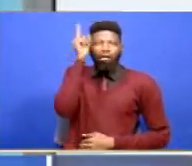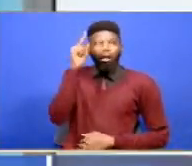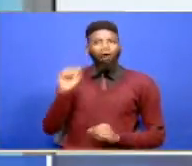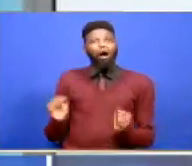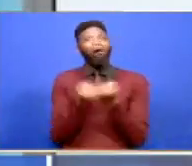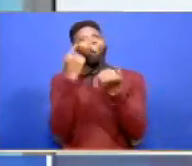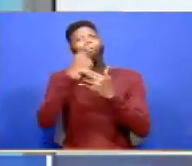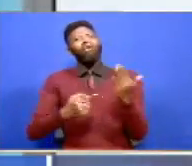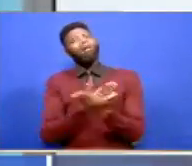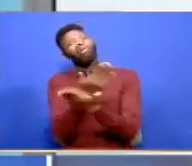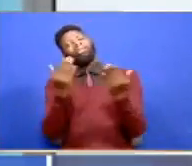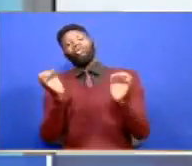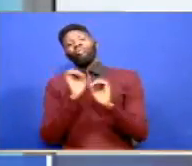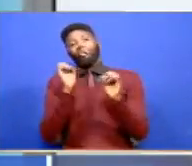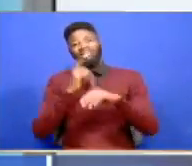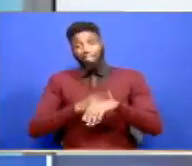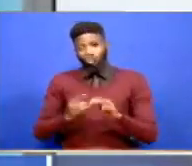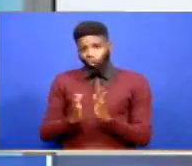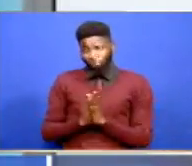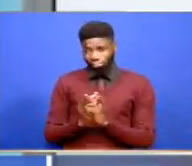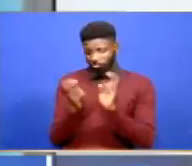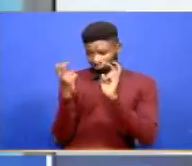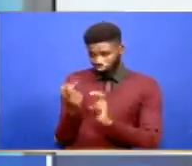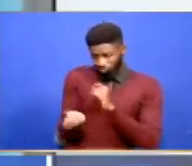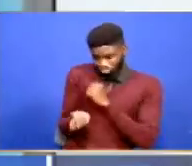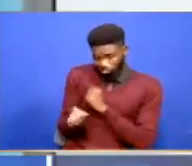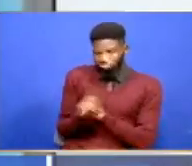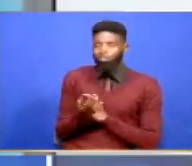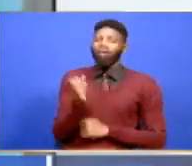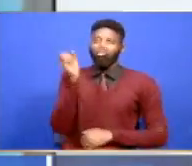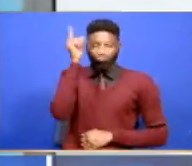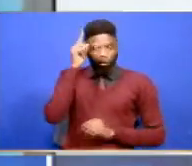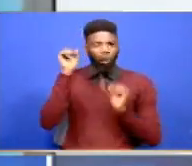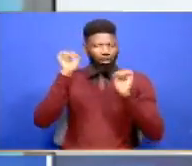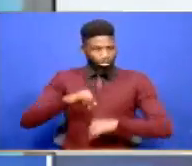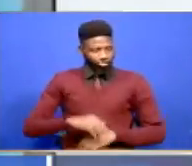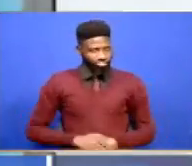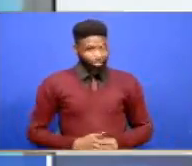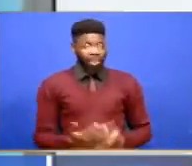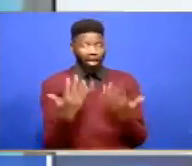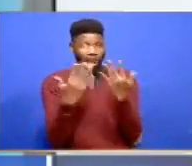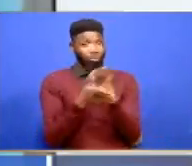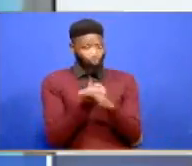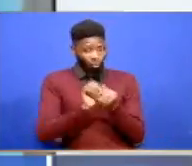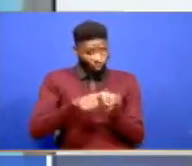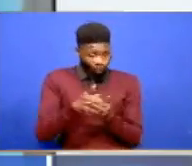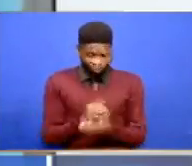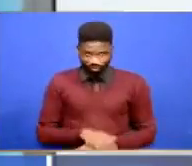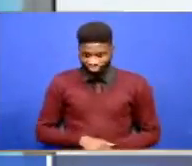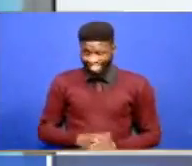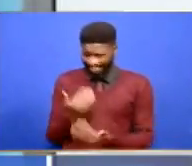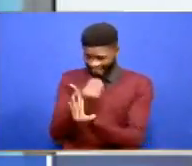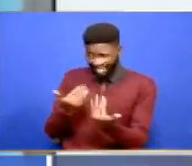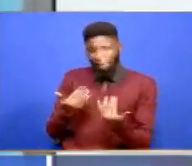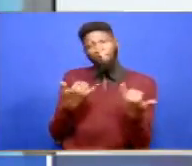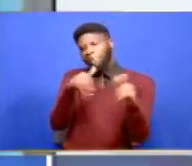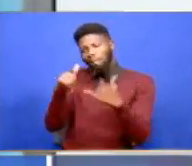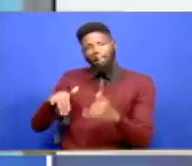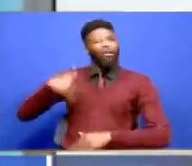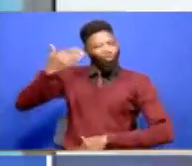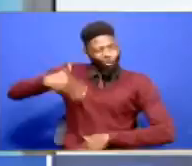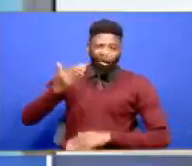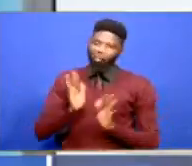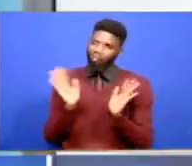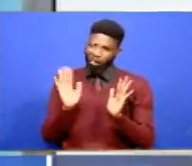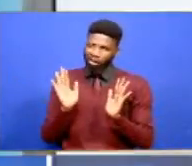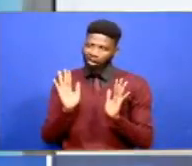lakini ukikaa na hao na uwaeleze, watajua. Hand washing, watoto wasichezecheze kila wakati, watembee kwa vijiji,